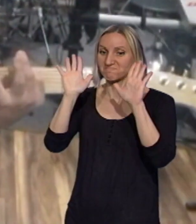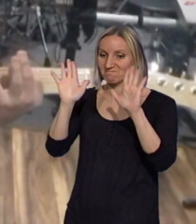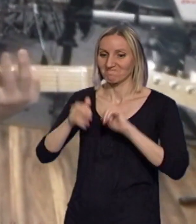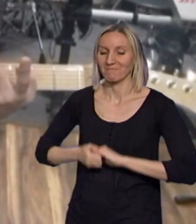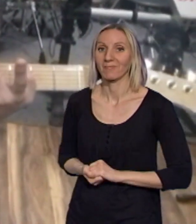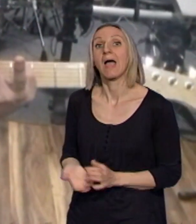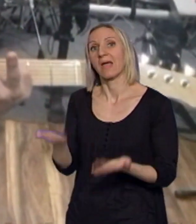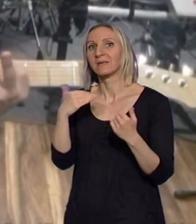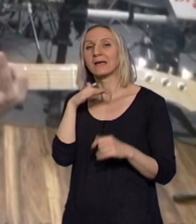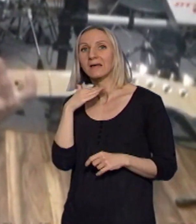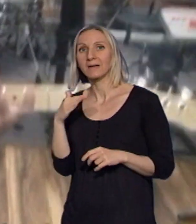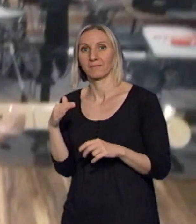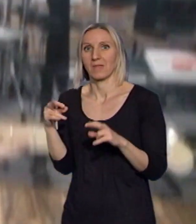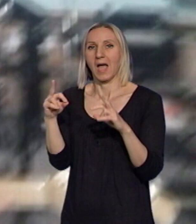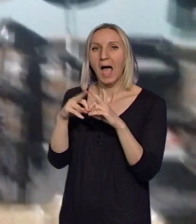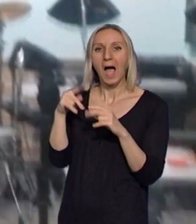A,